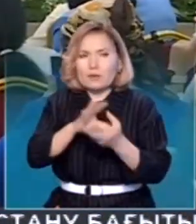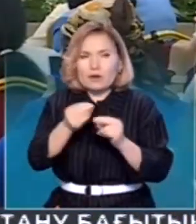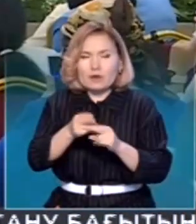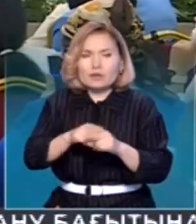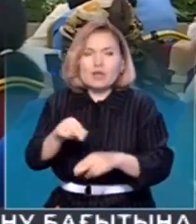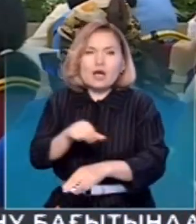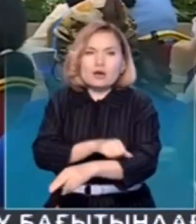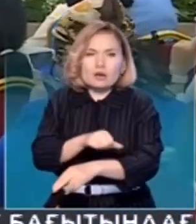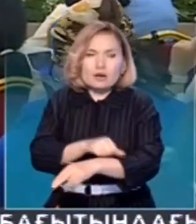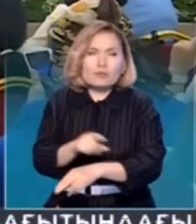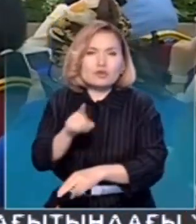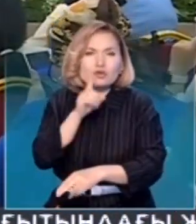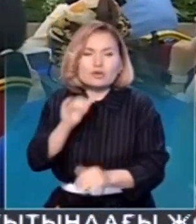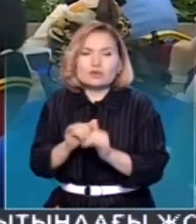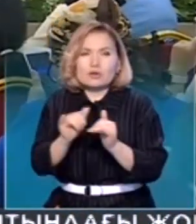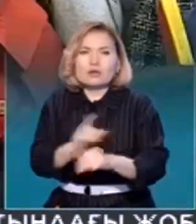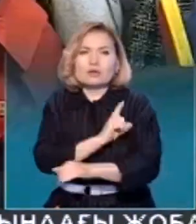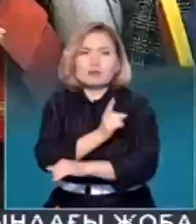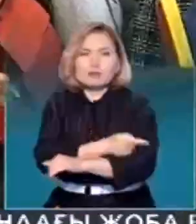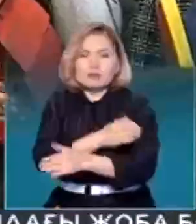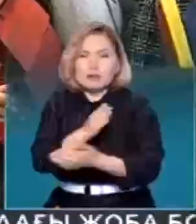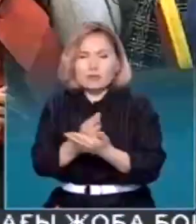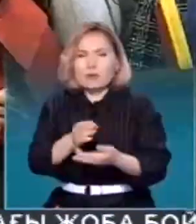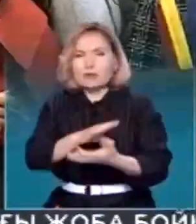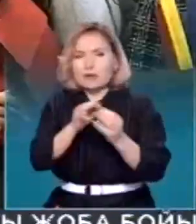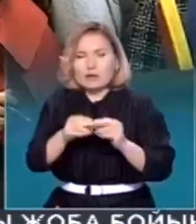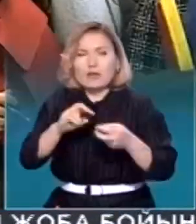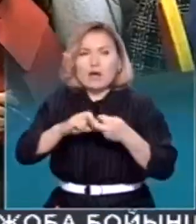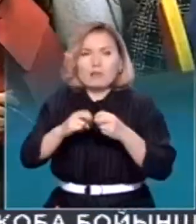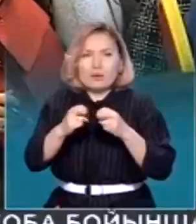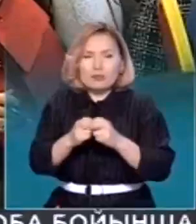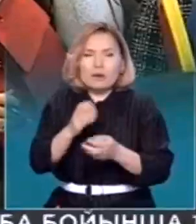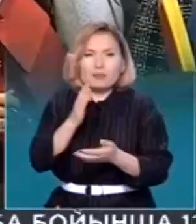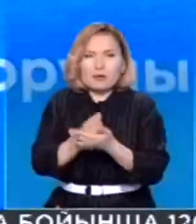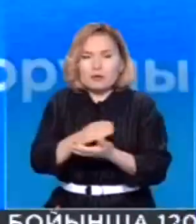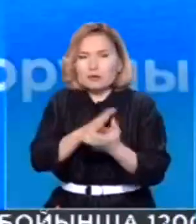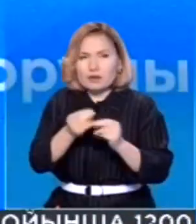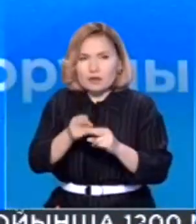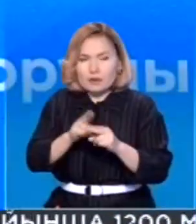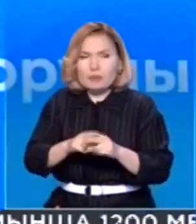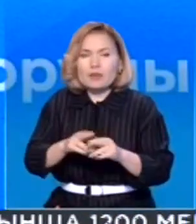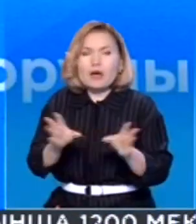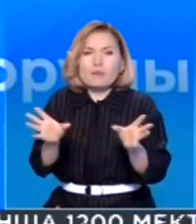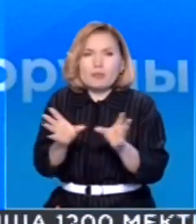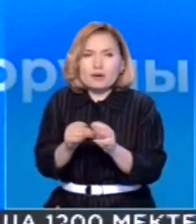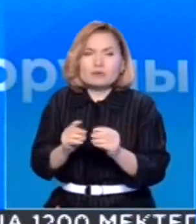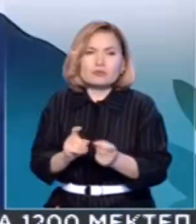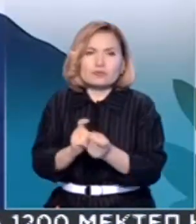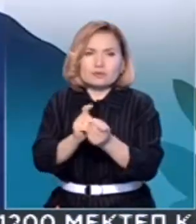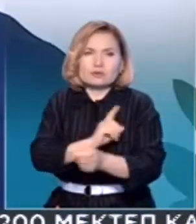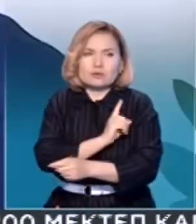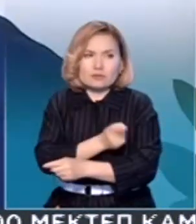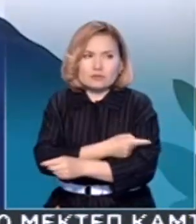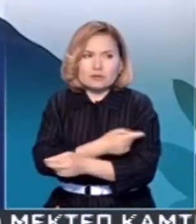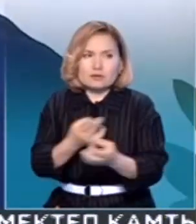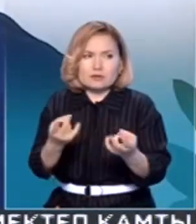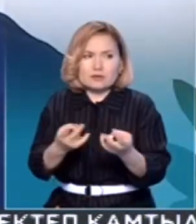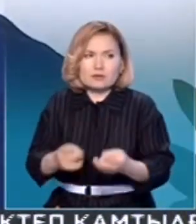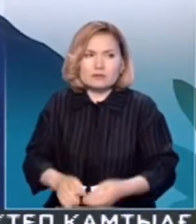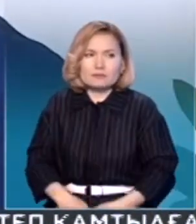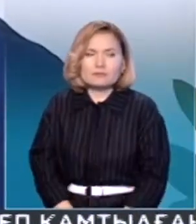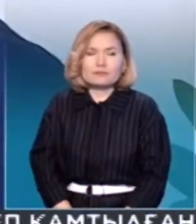кеткен олқылықтарда жоқ емес дейді қатысушылар. Дегенмен проблема ортақ, сондықтан онымен бірлесе күресу қажет. Бізде енді